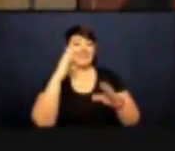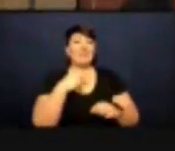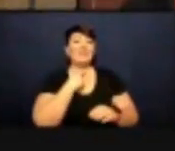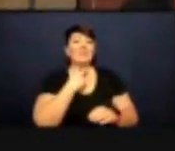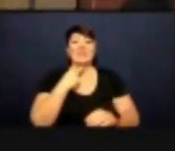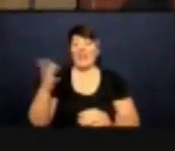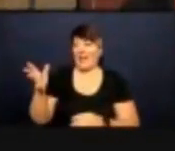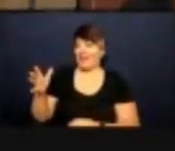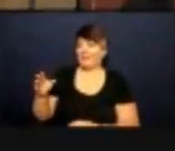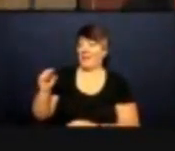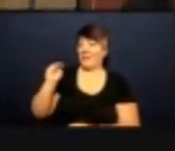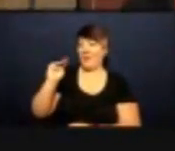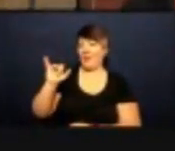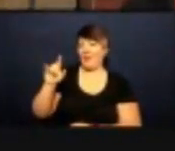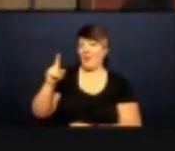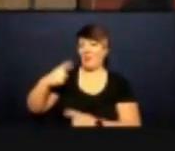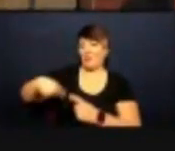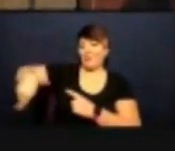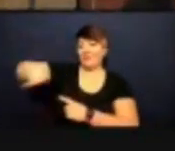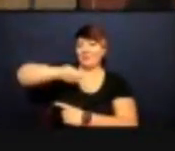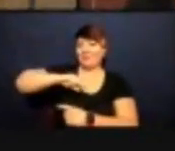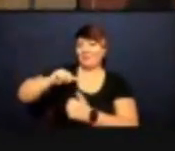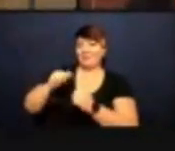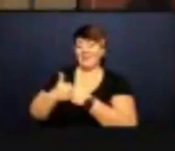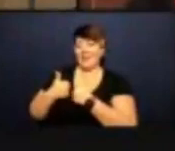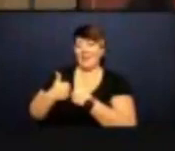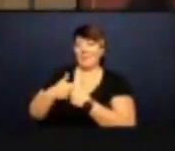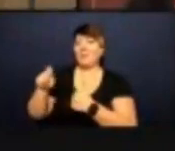Tumia sauti yako ya mwalimu tafadhali.